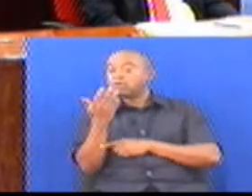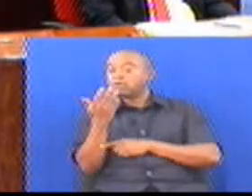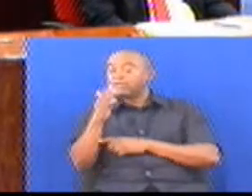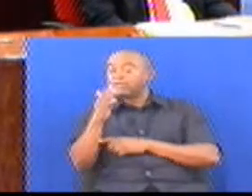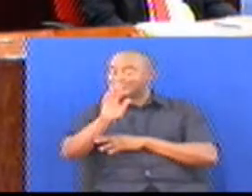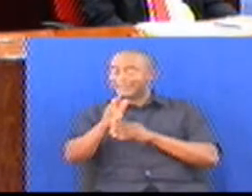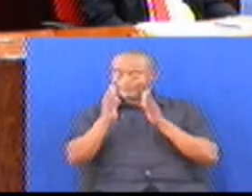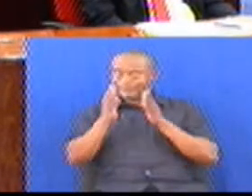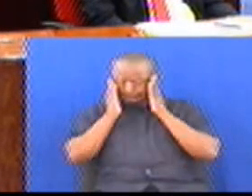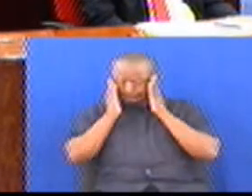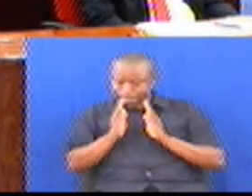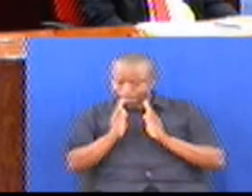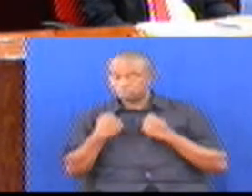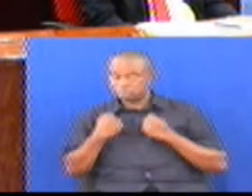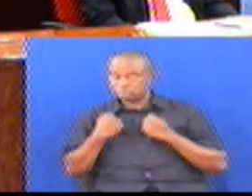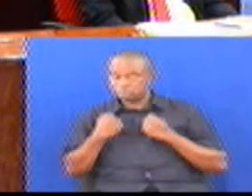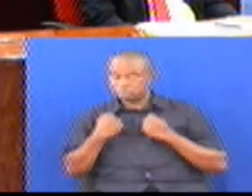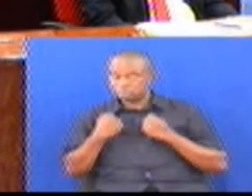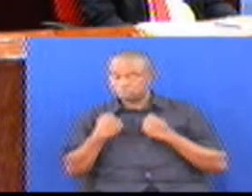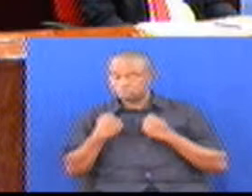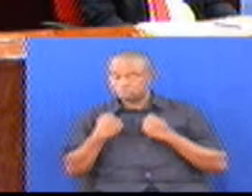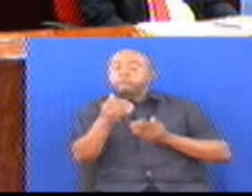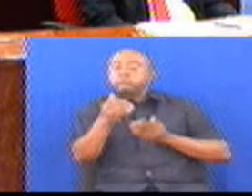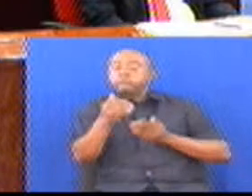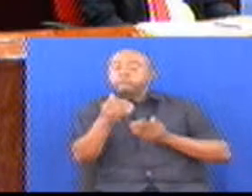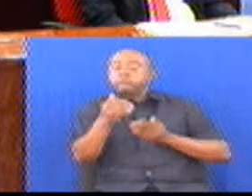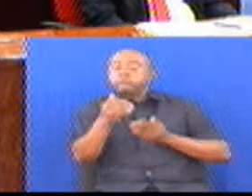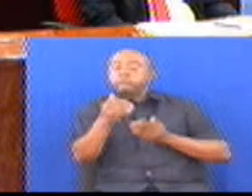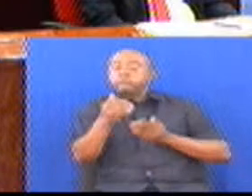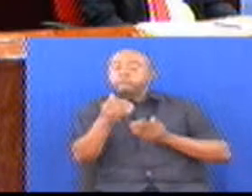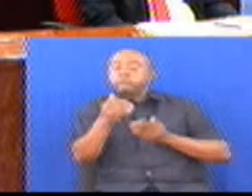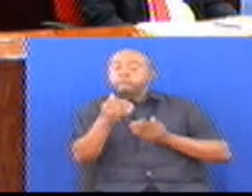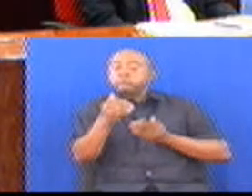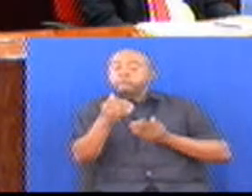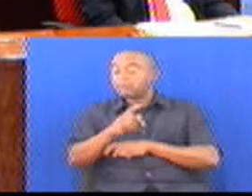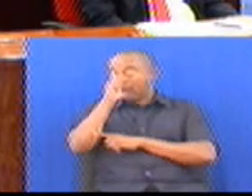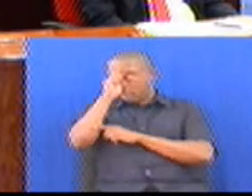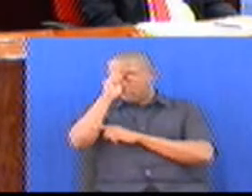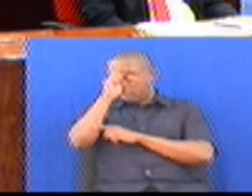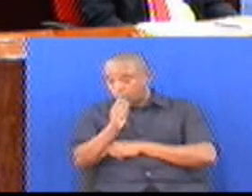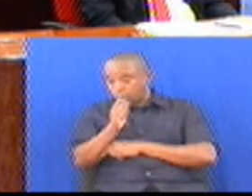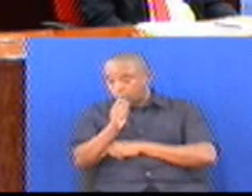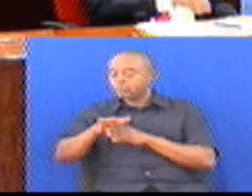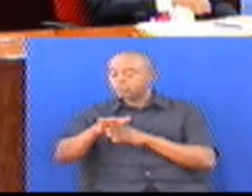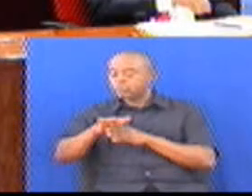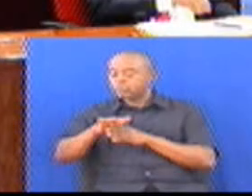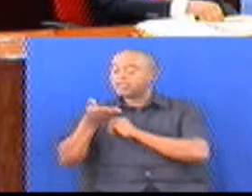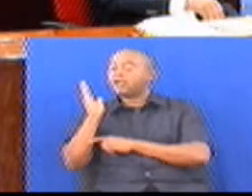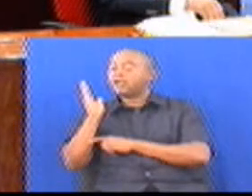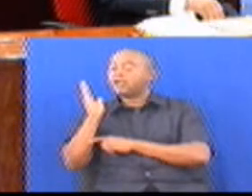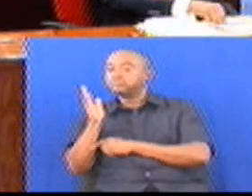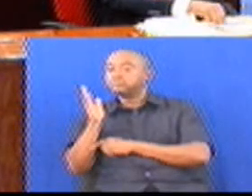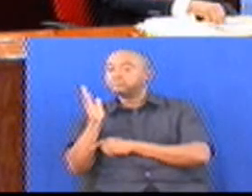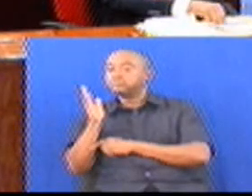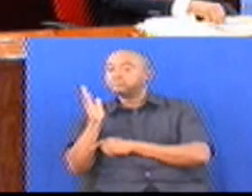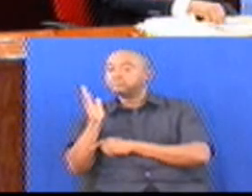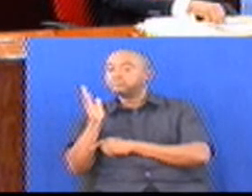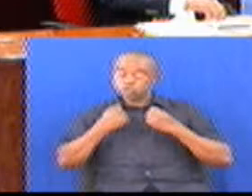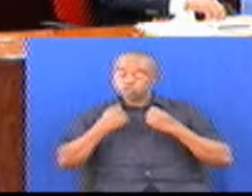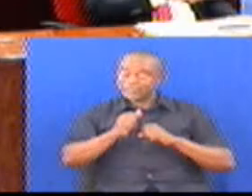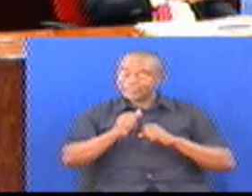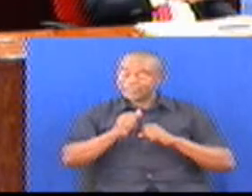zinalenga kuimarisha ukusanyaji wa mapato ya ndani na kusimamia nidhamu ya matumizi ya fedha za umma. Katika kutekeleza sera